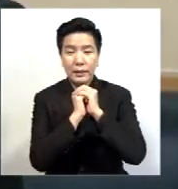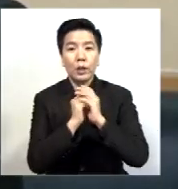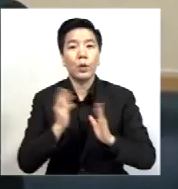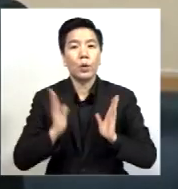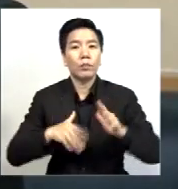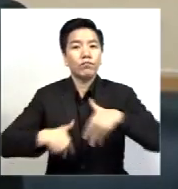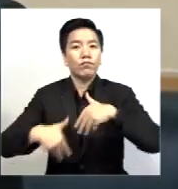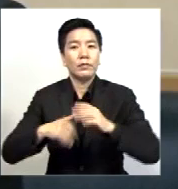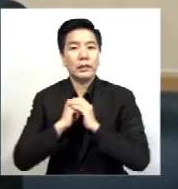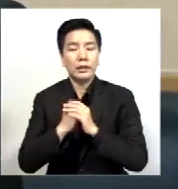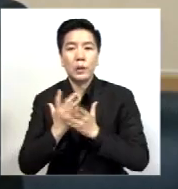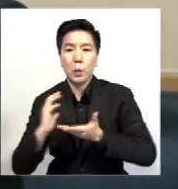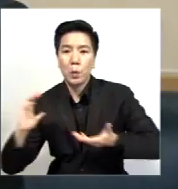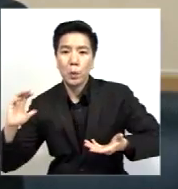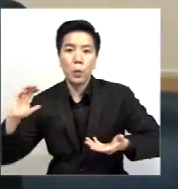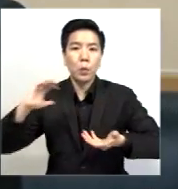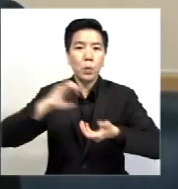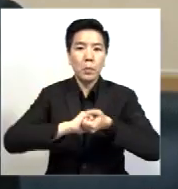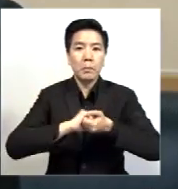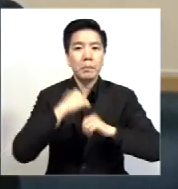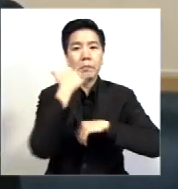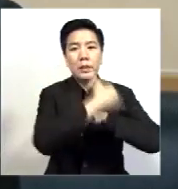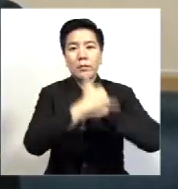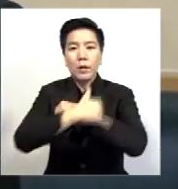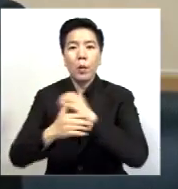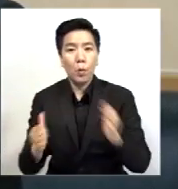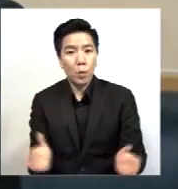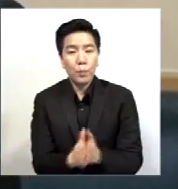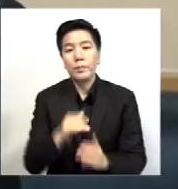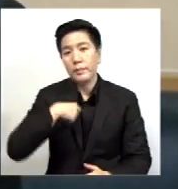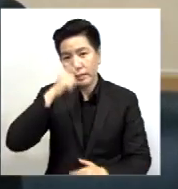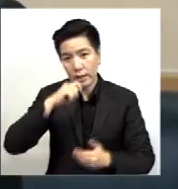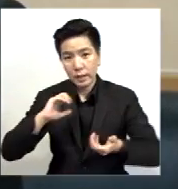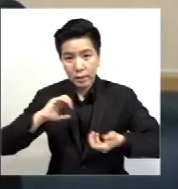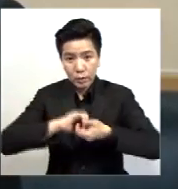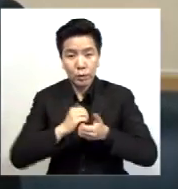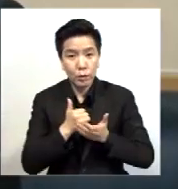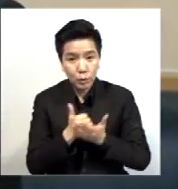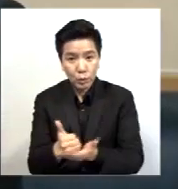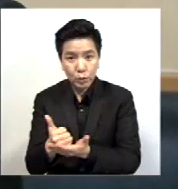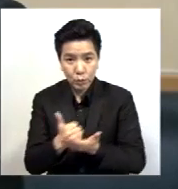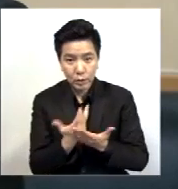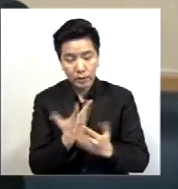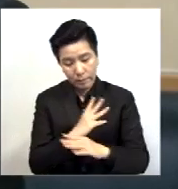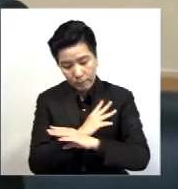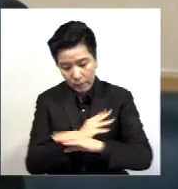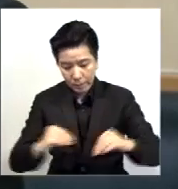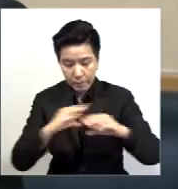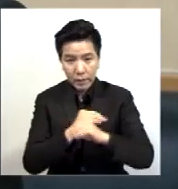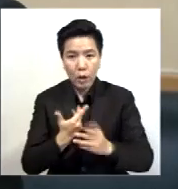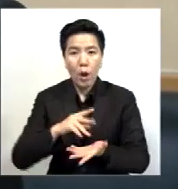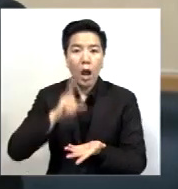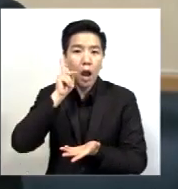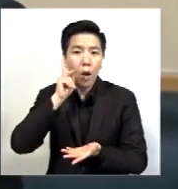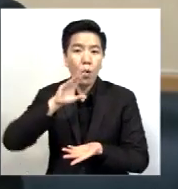จะให้ความร่วมมือกับทุกประเทศรวมทั้งประเทศไทยด้วยเราช่วยเหลือซึ่งกันและกันแลกเปลี่ยนข้อมู